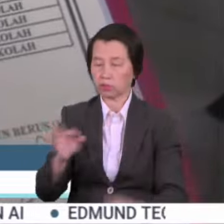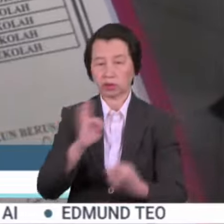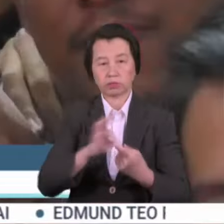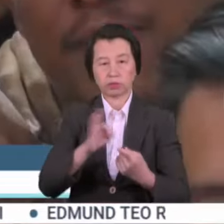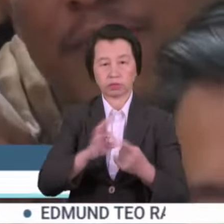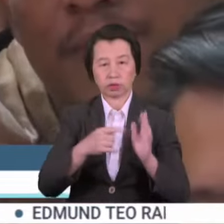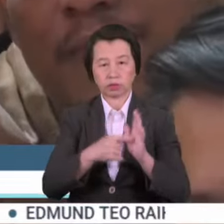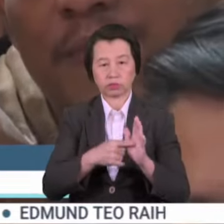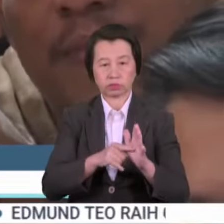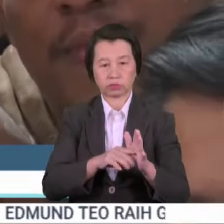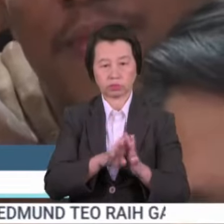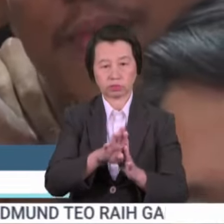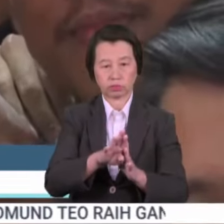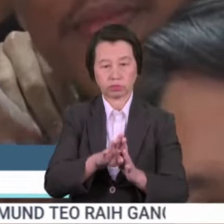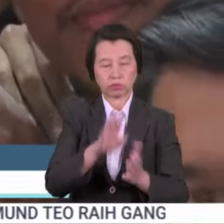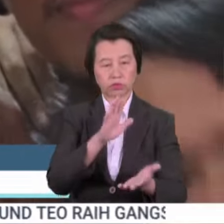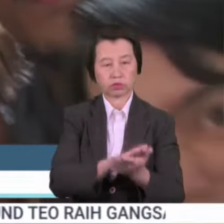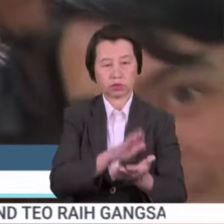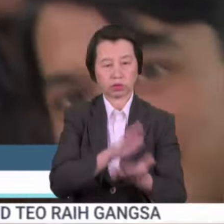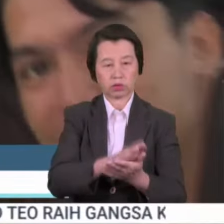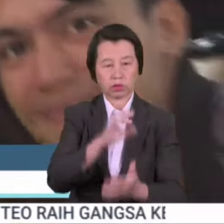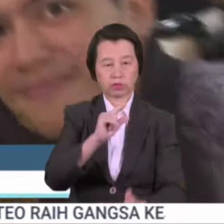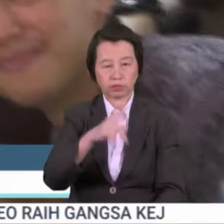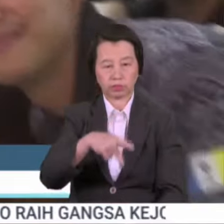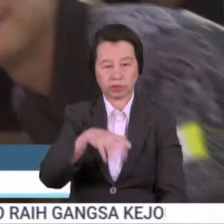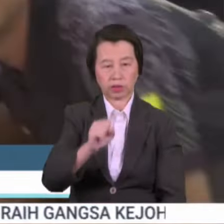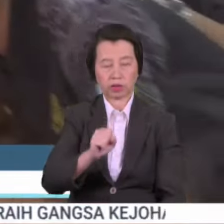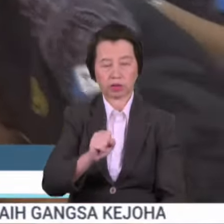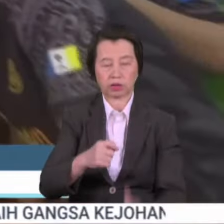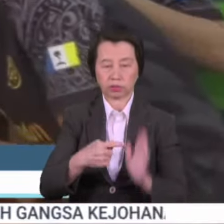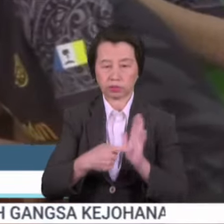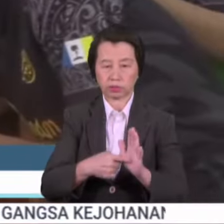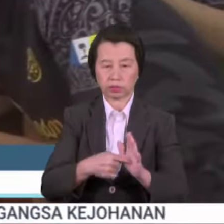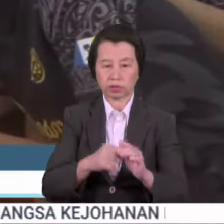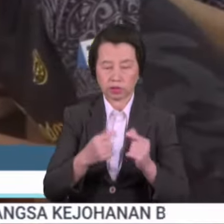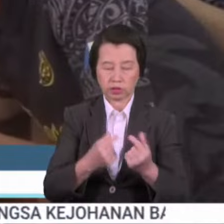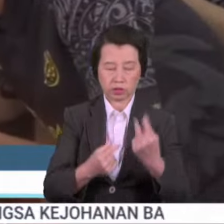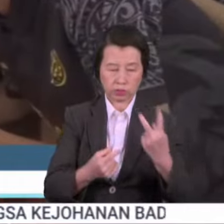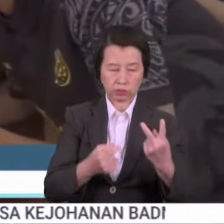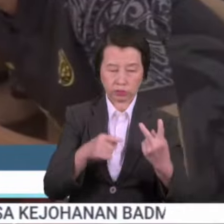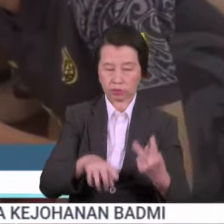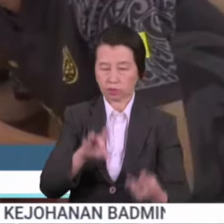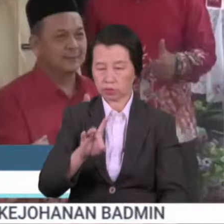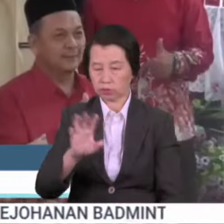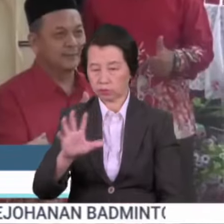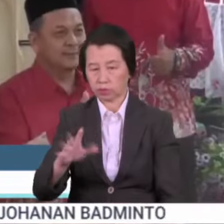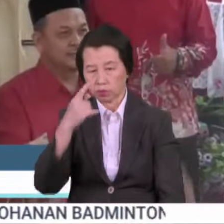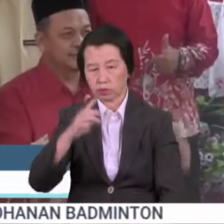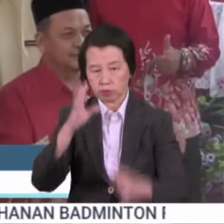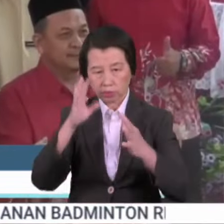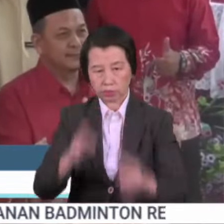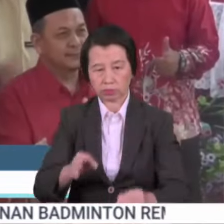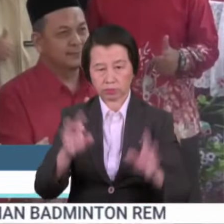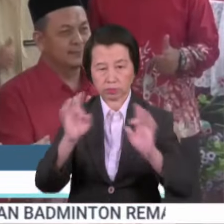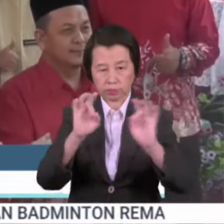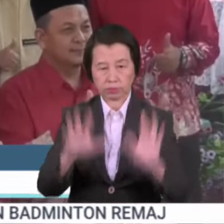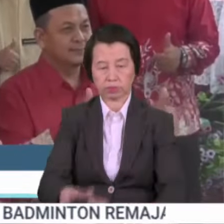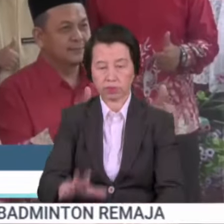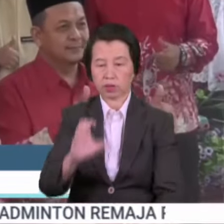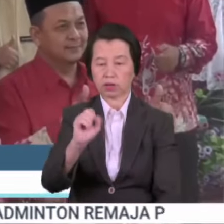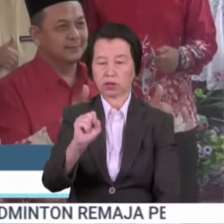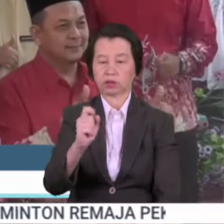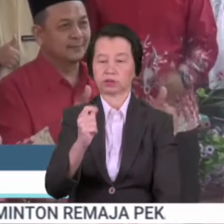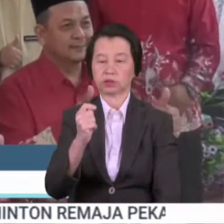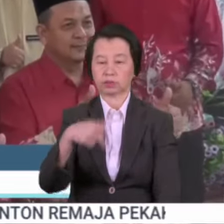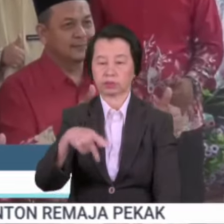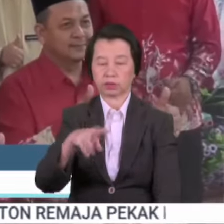Pinang mencatatkan prestasi grade purata sekolah GPS dengan mencatatkan grade 2.85 bagi keputusan peperiksaan